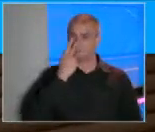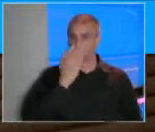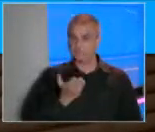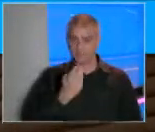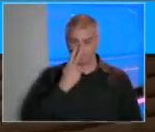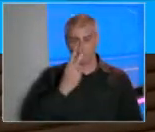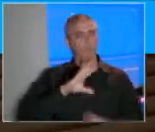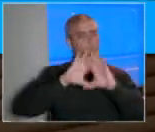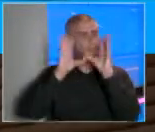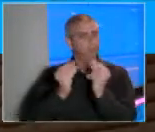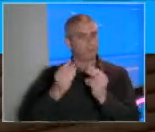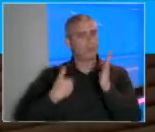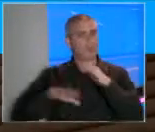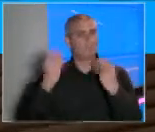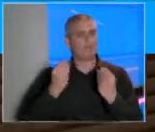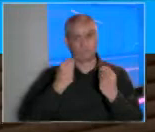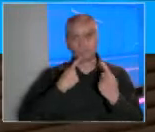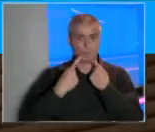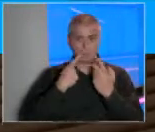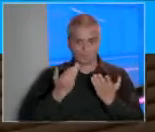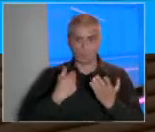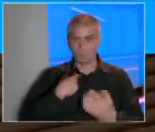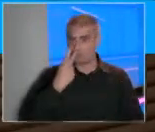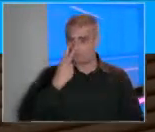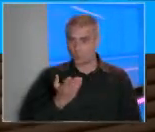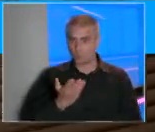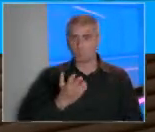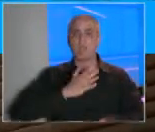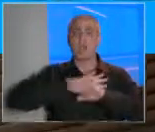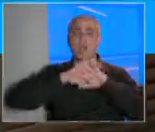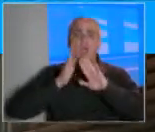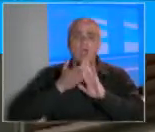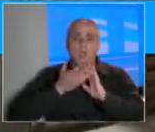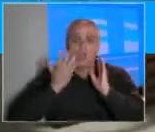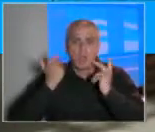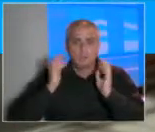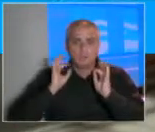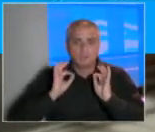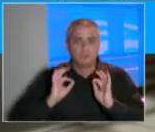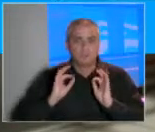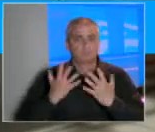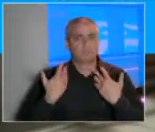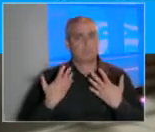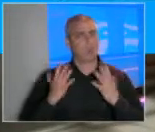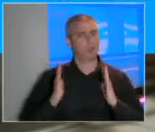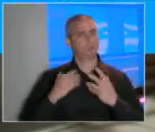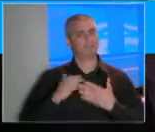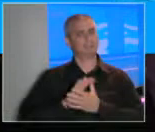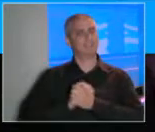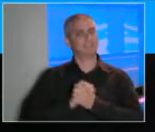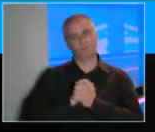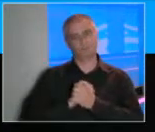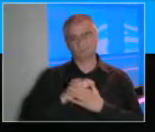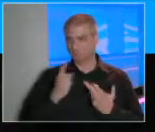על הביקור בכללותו ועל רוב הדברים שנאמרו, אנחנו רואים שהכל היה ברוח מאוד מאוד